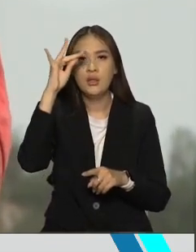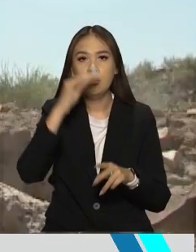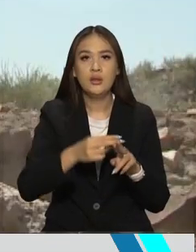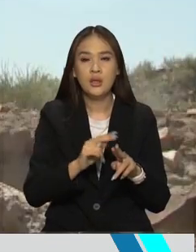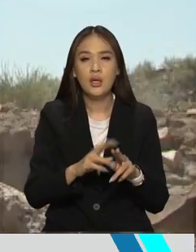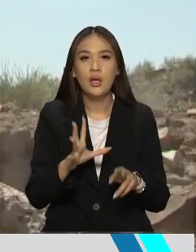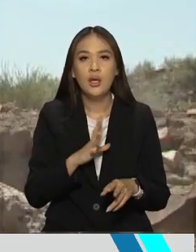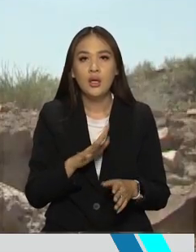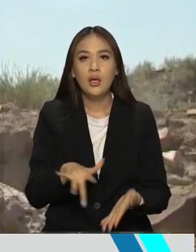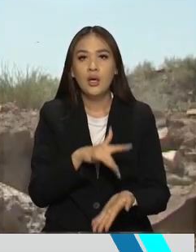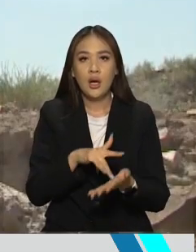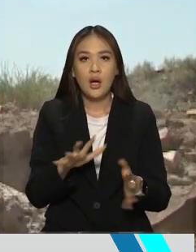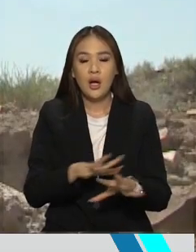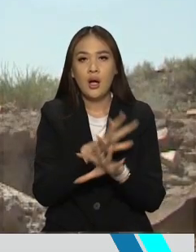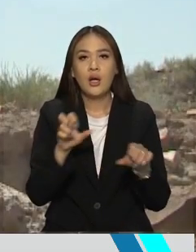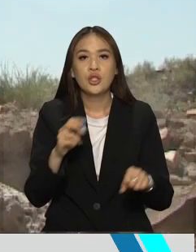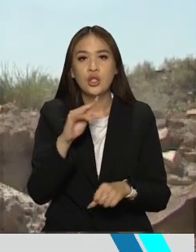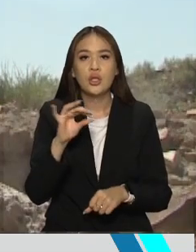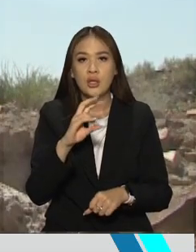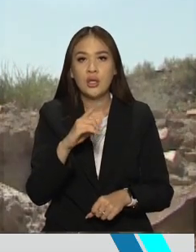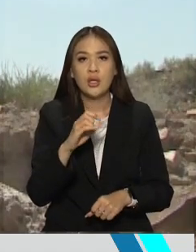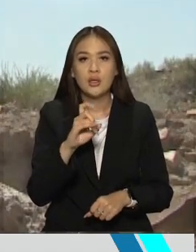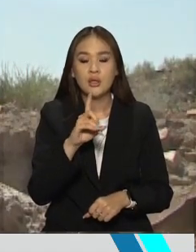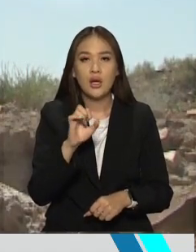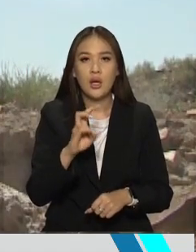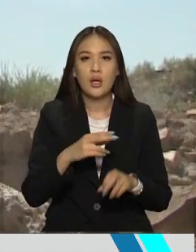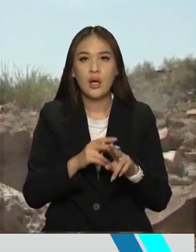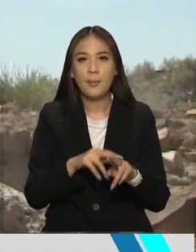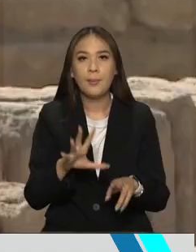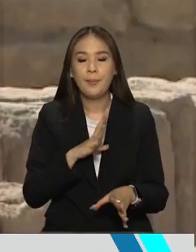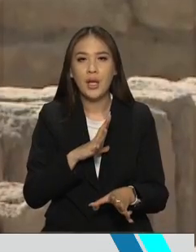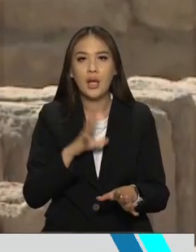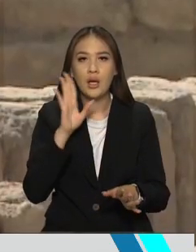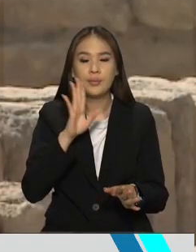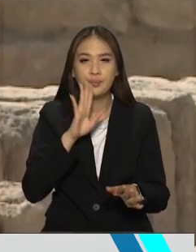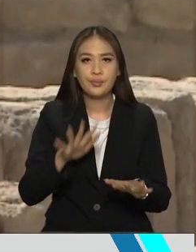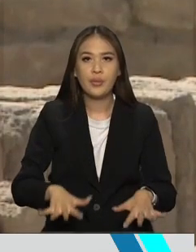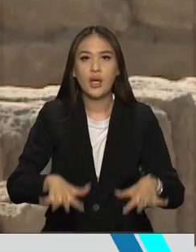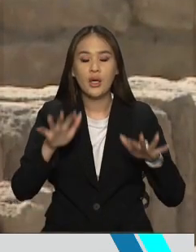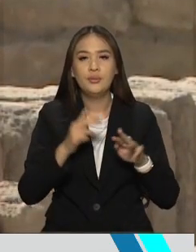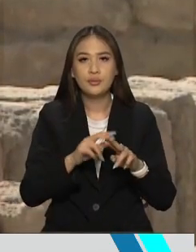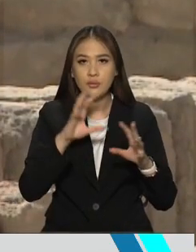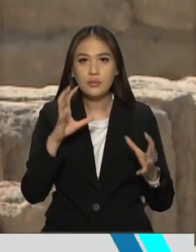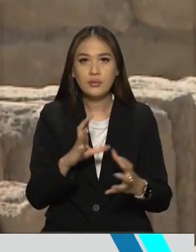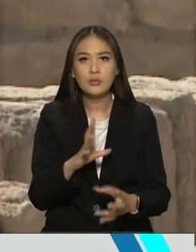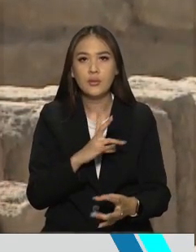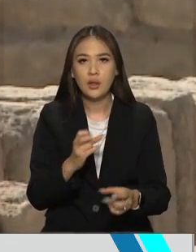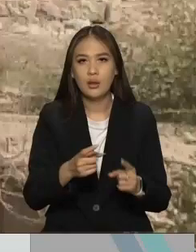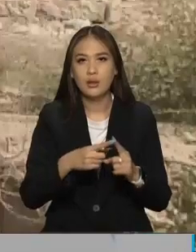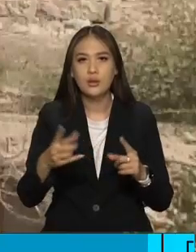завоевать Городище джучи сыну Чингисхана Пришлось его сначала затопить несмотря на это Настроение сохранились до наших